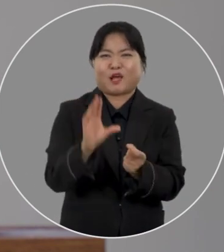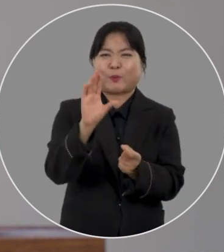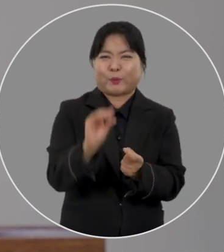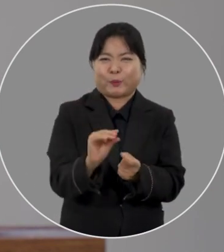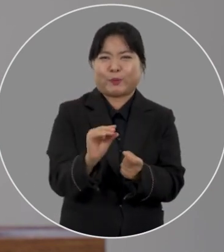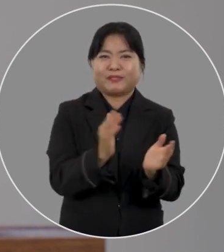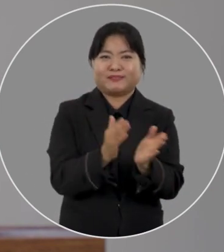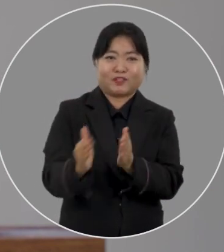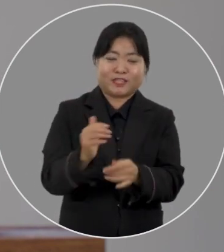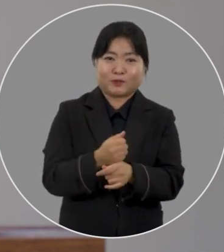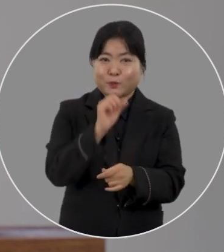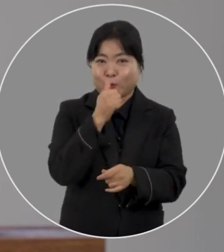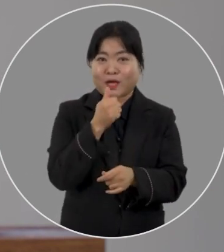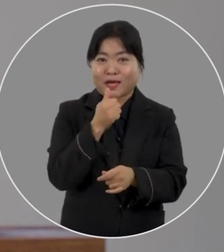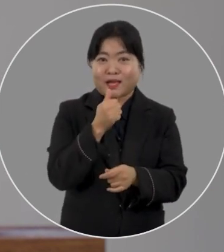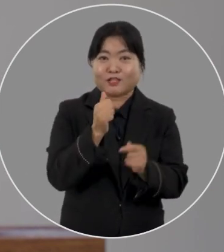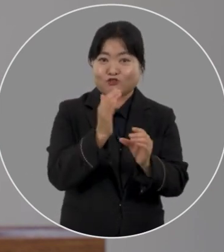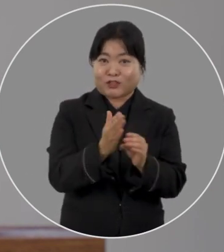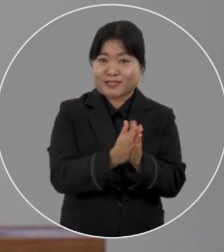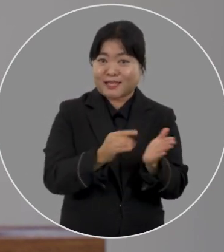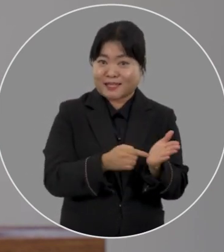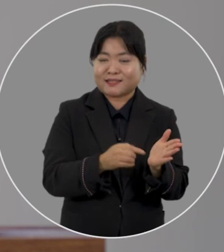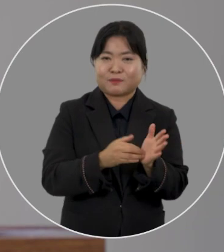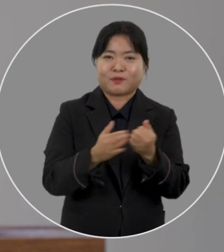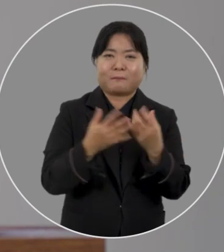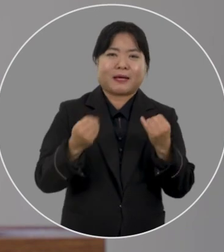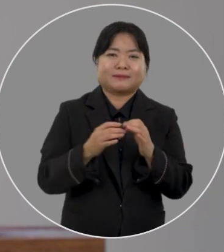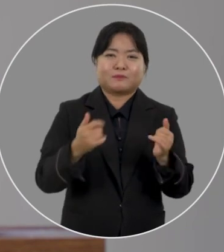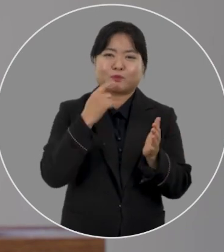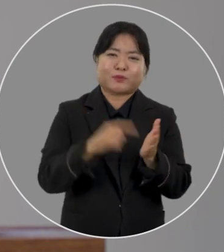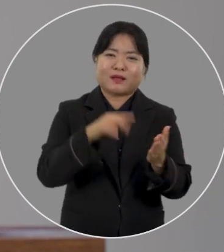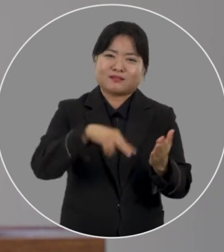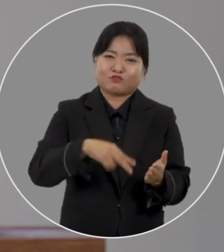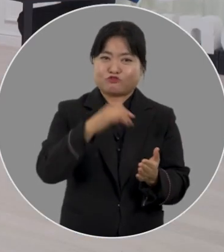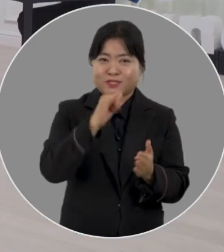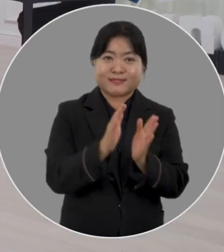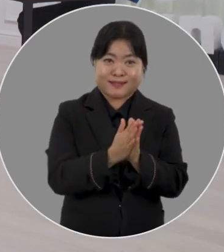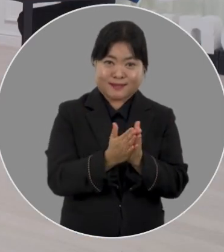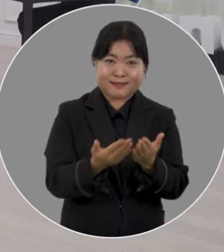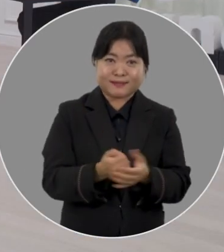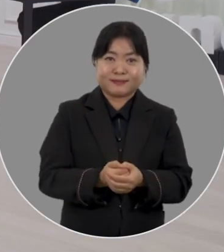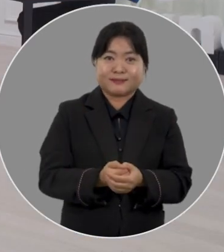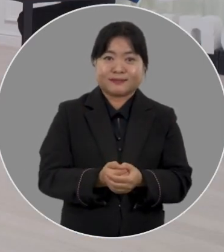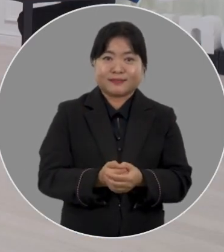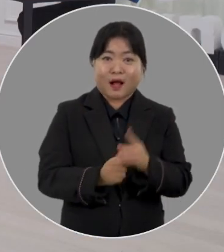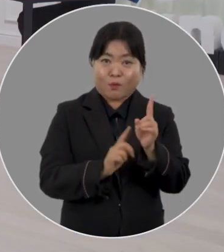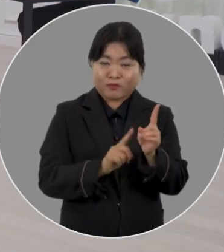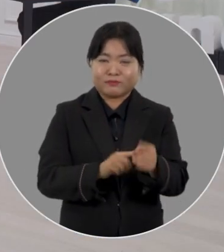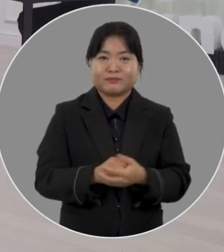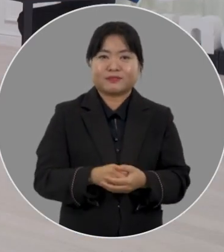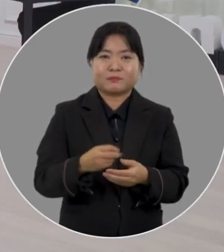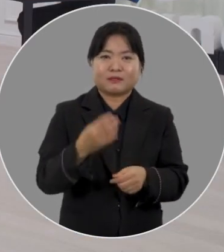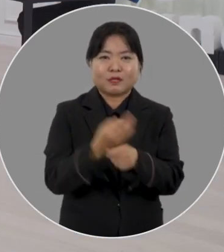이렇게 정리를 해서 이렇게 소개를 하고 있어서 아주 많은 사람들이 좀 쉽게 접할 수 있는 책을 한 권 냈고요. 또 단순히